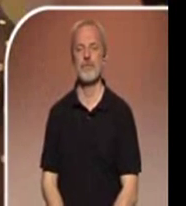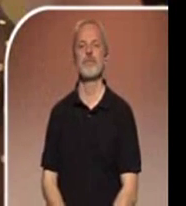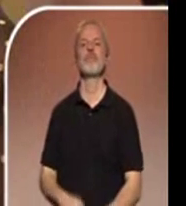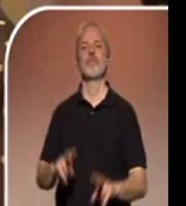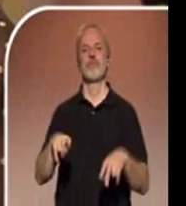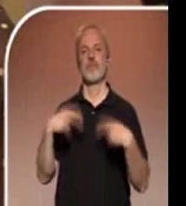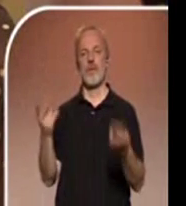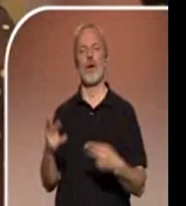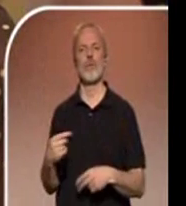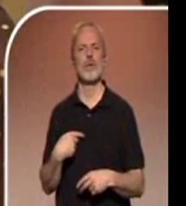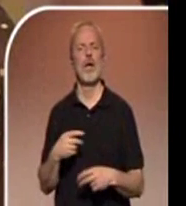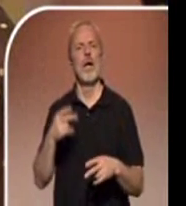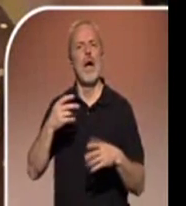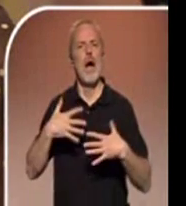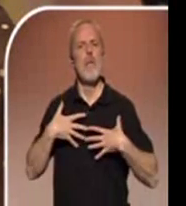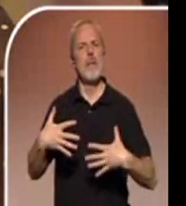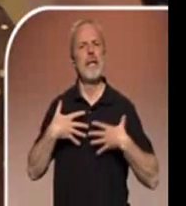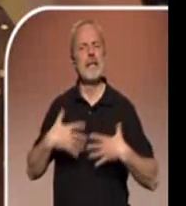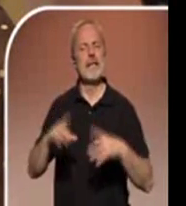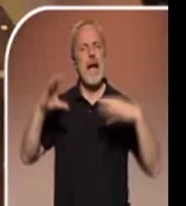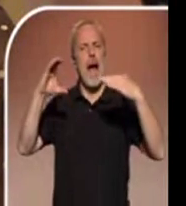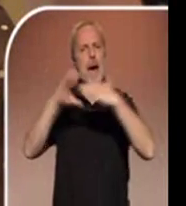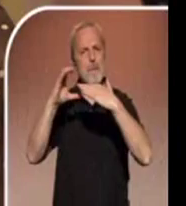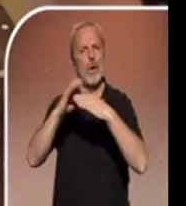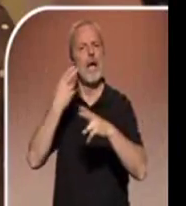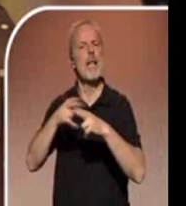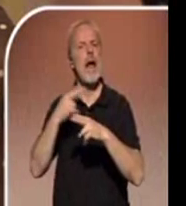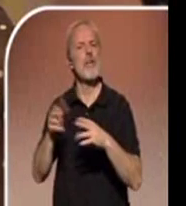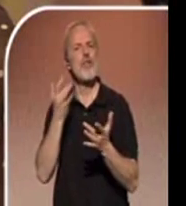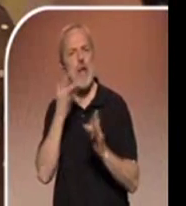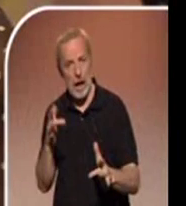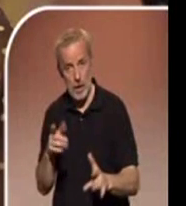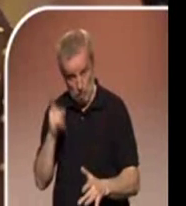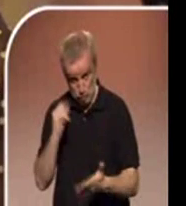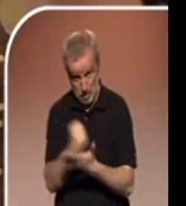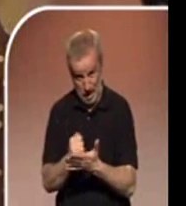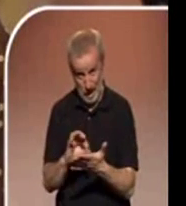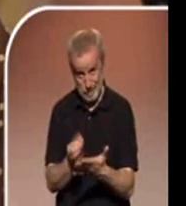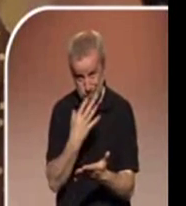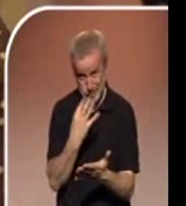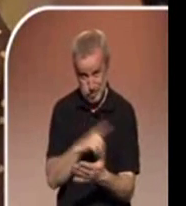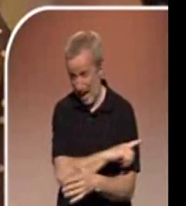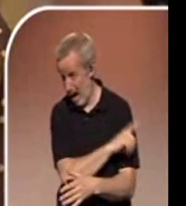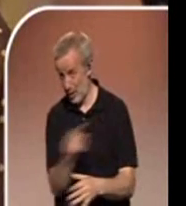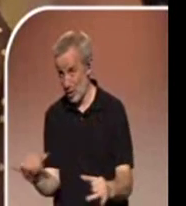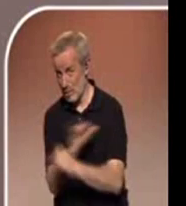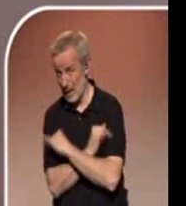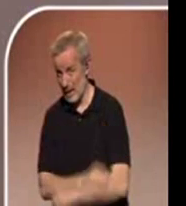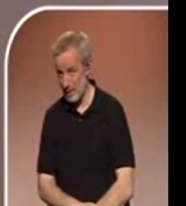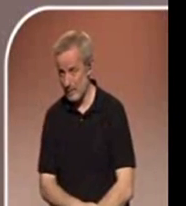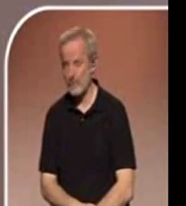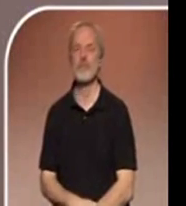Ptá se divačka, jak se léčí plicní embolie a jestli musí pacient po embolii užívat doživotně nějaké léky na ředění krve. Tak ta